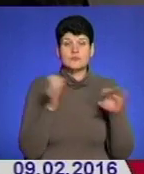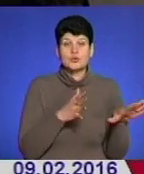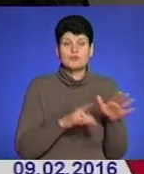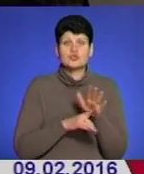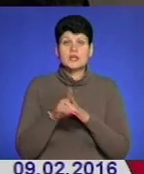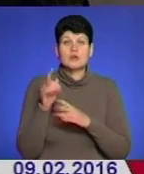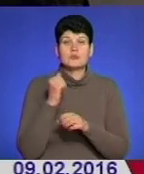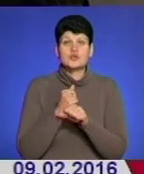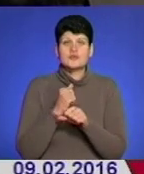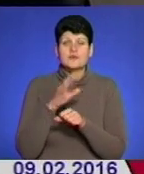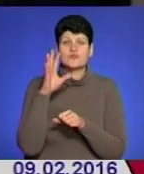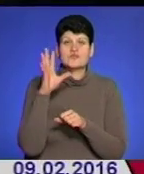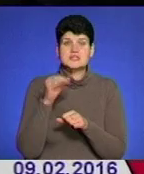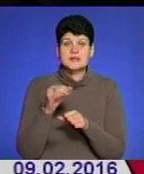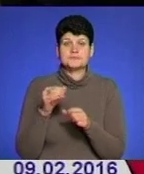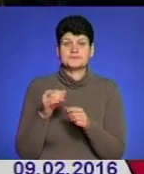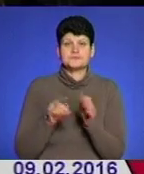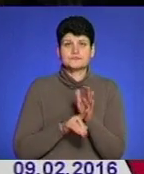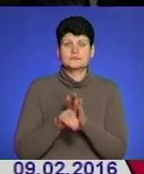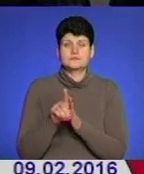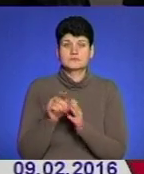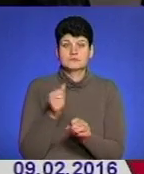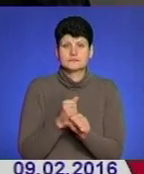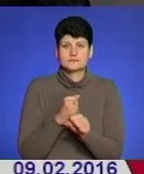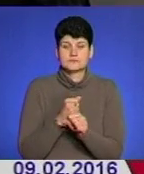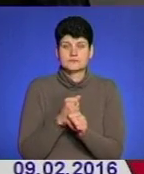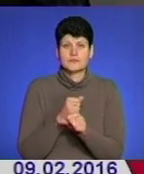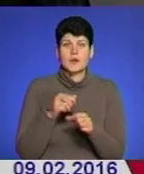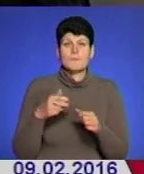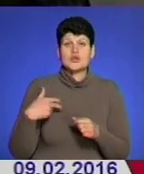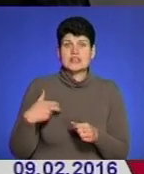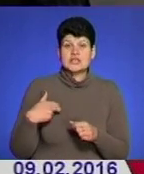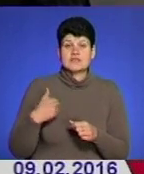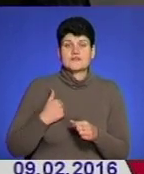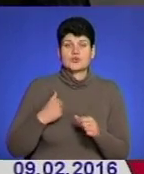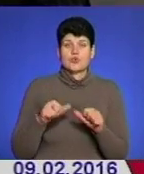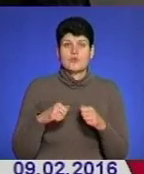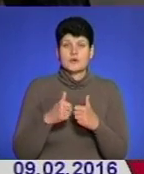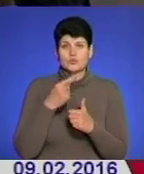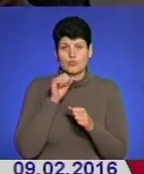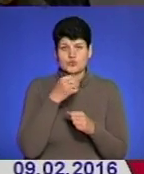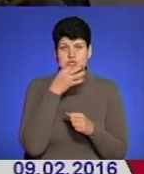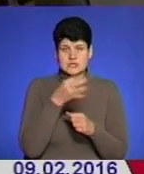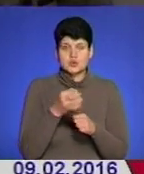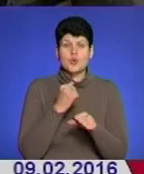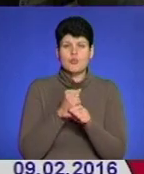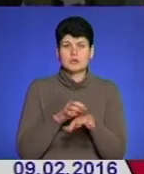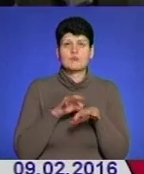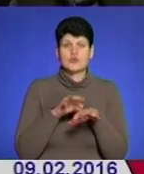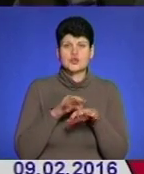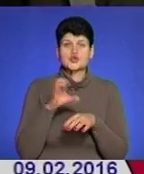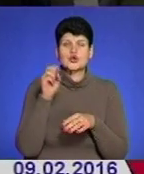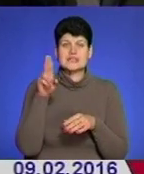все, всі напрацювання починати заново. Ну, по Залішицькому воєнкомату можу сказати, що робота проводиться по